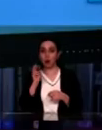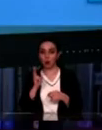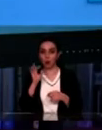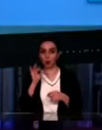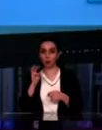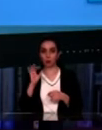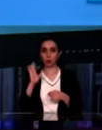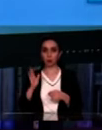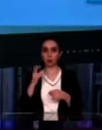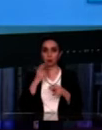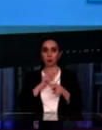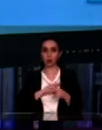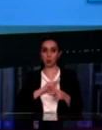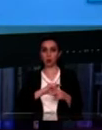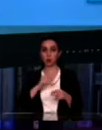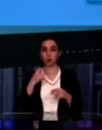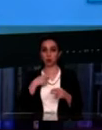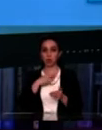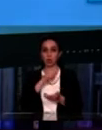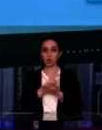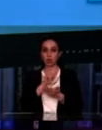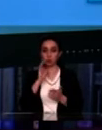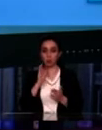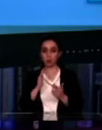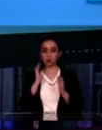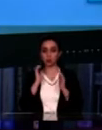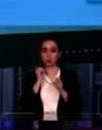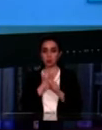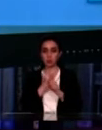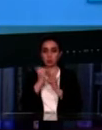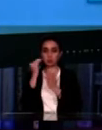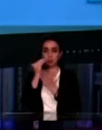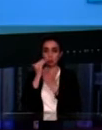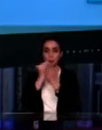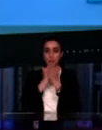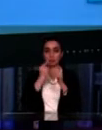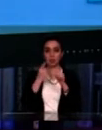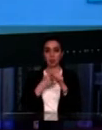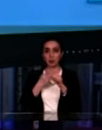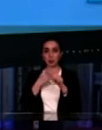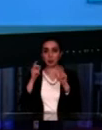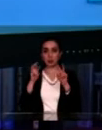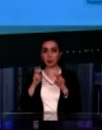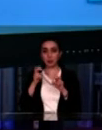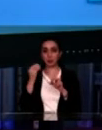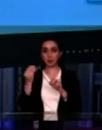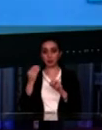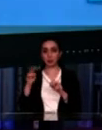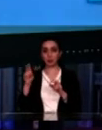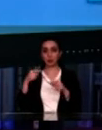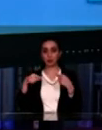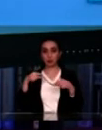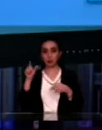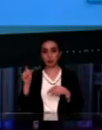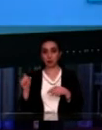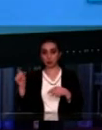будет работать? То есть мы с вами должны будем сделать список, в котором у нас будут имена наших футболистов, и в течение